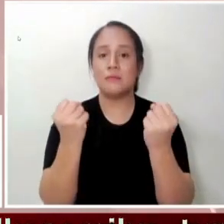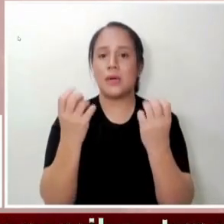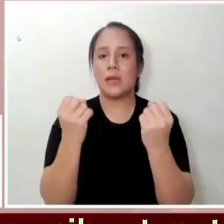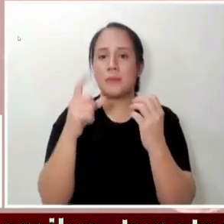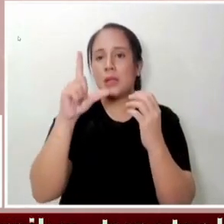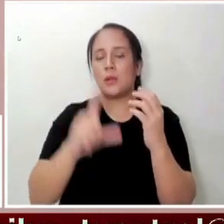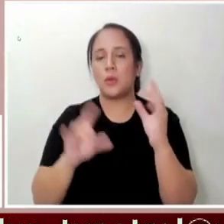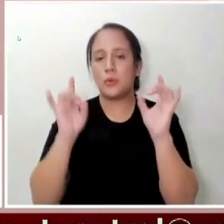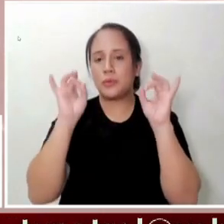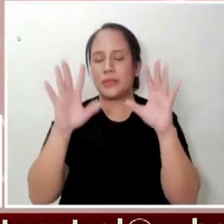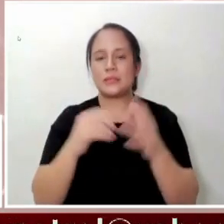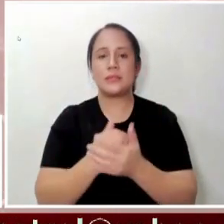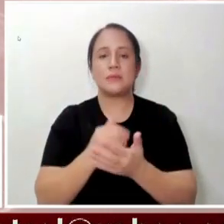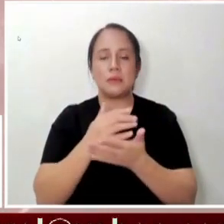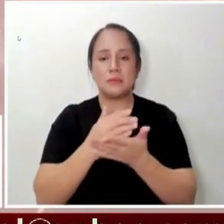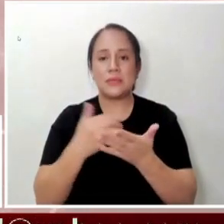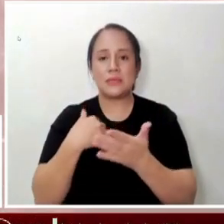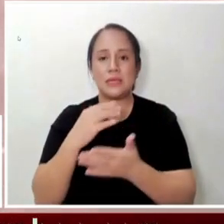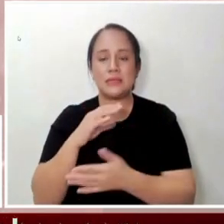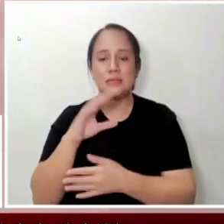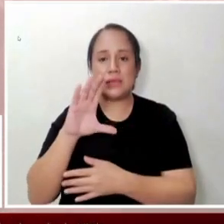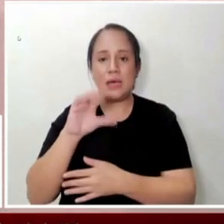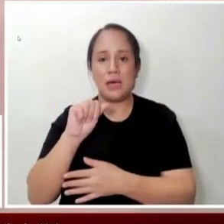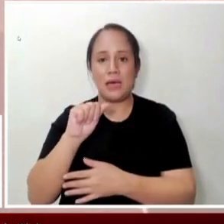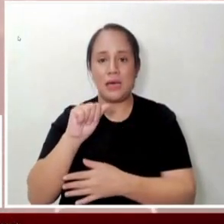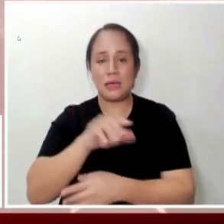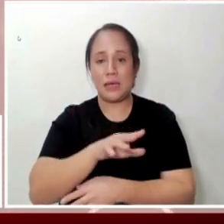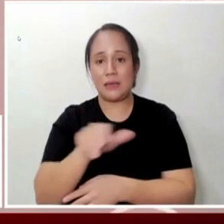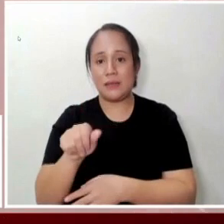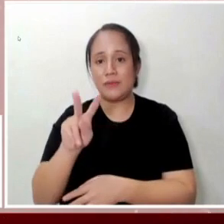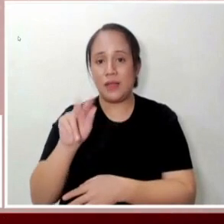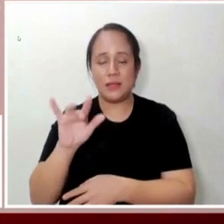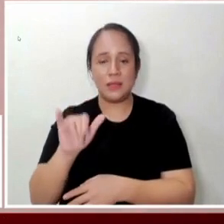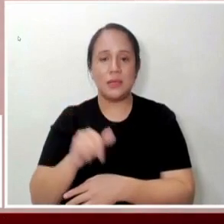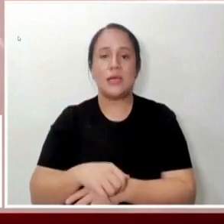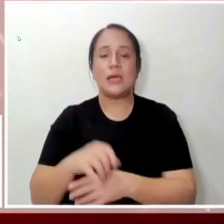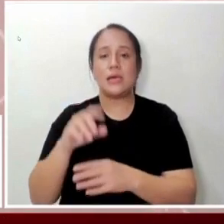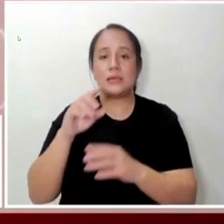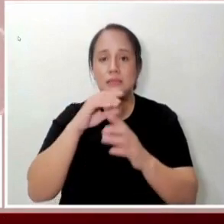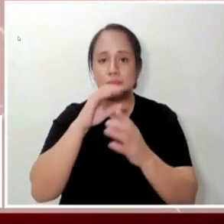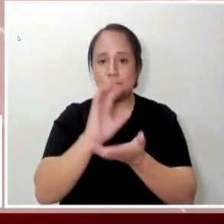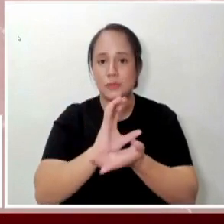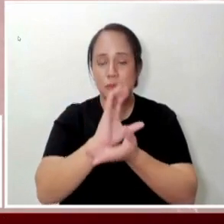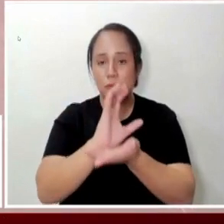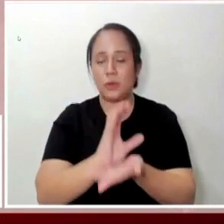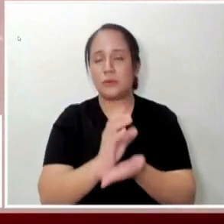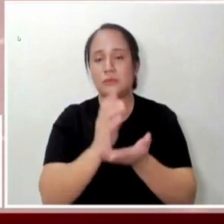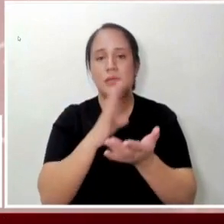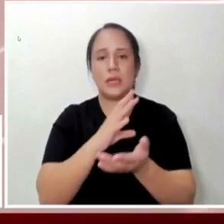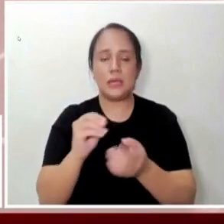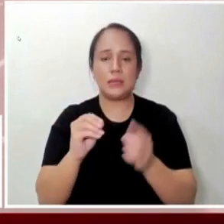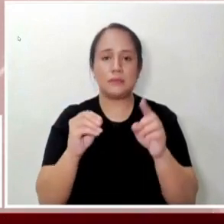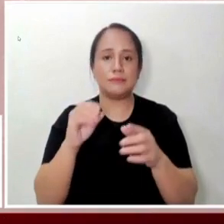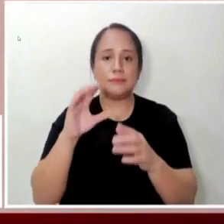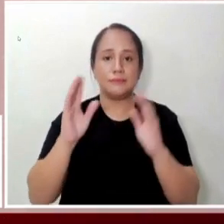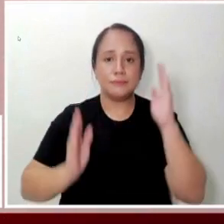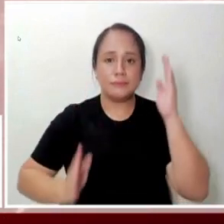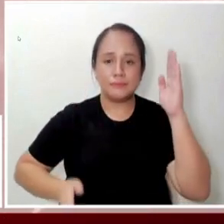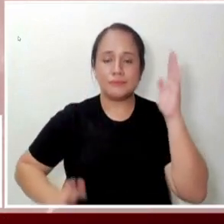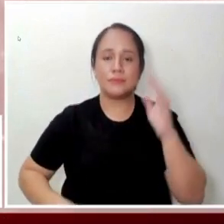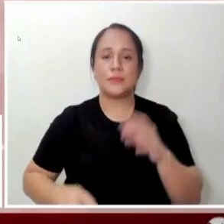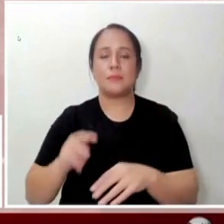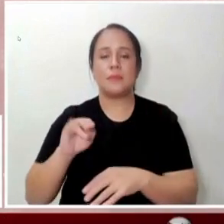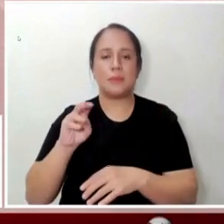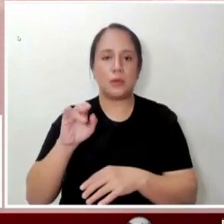na, maliban na lang sa Cagayan Valley, Zamboanga Peninsula, Cordillera Administrative Region, Mimaropa, Ilocos Region